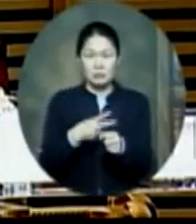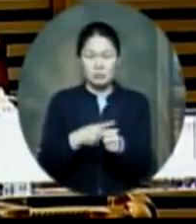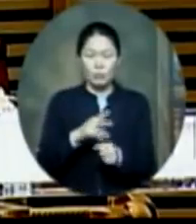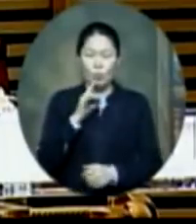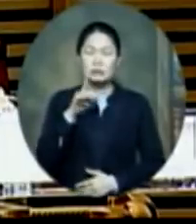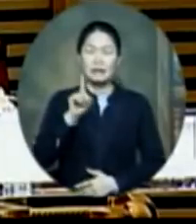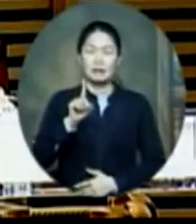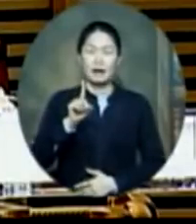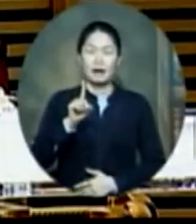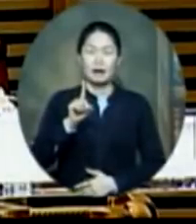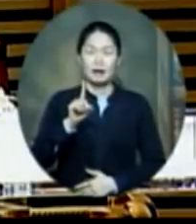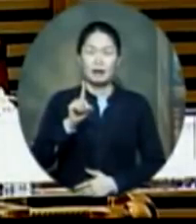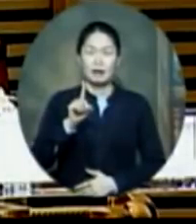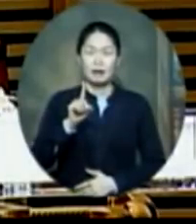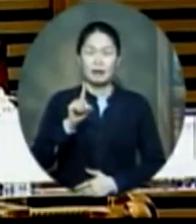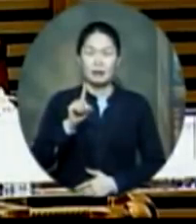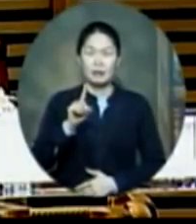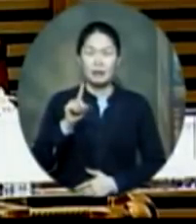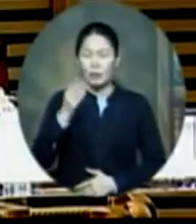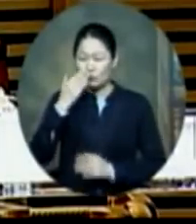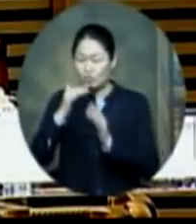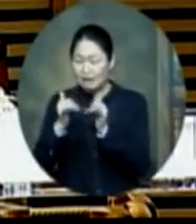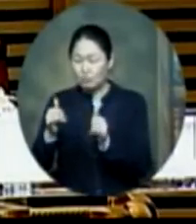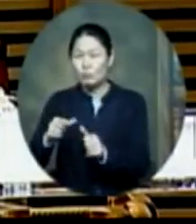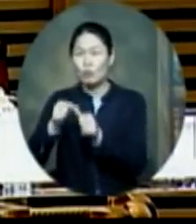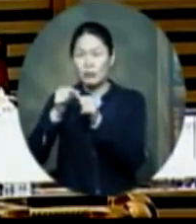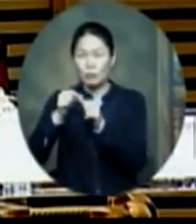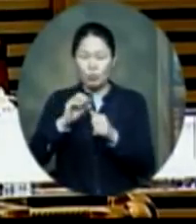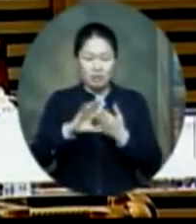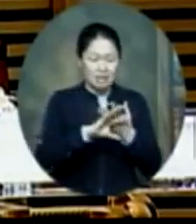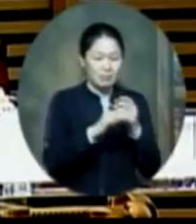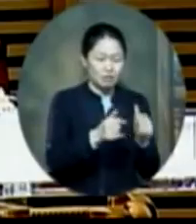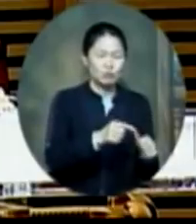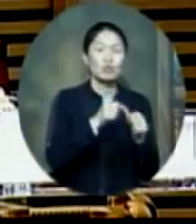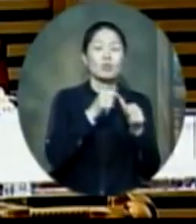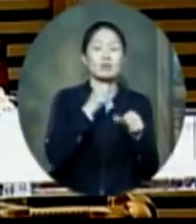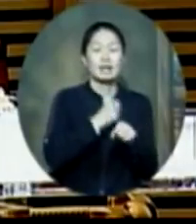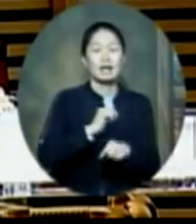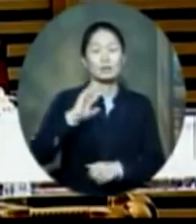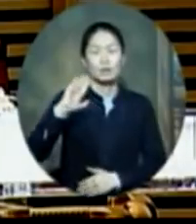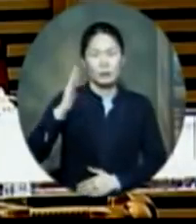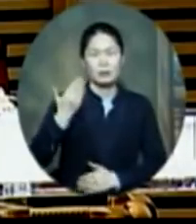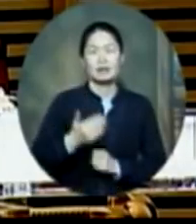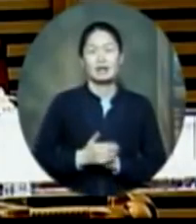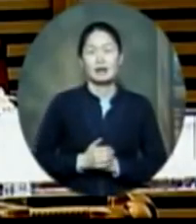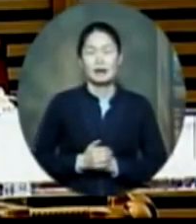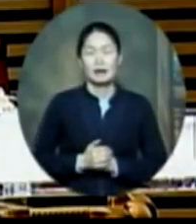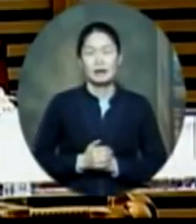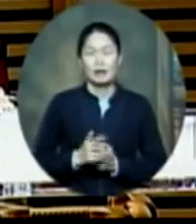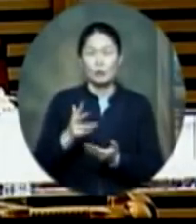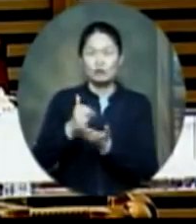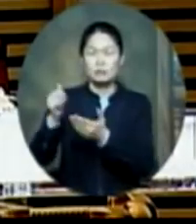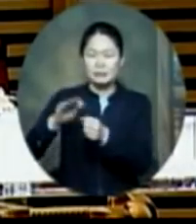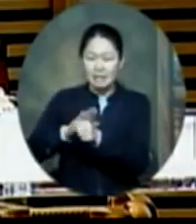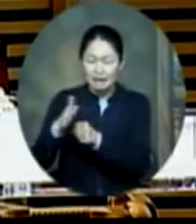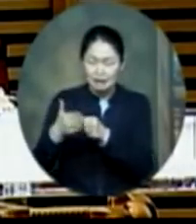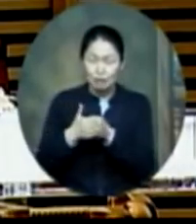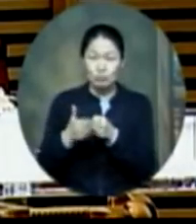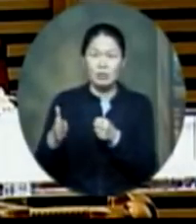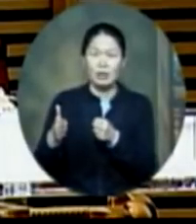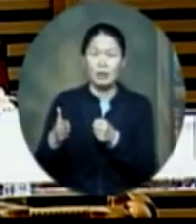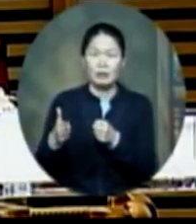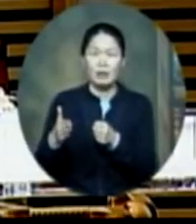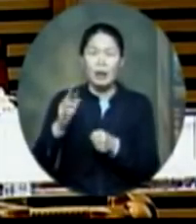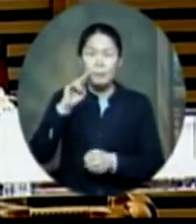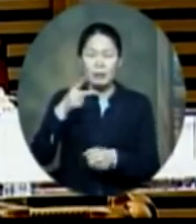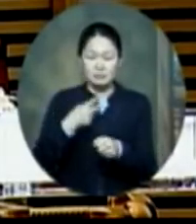오직 하나예요. 유대인도 구원하고 이방인들도 구원해야 되겠다. 주님을 사랑했기 때문에